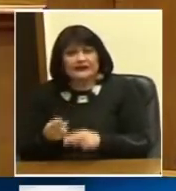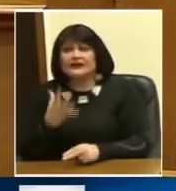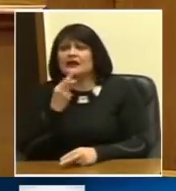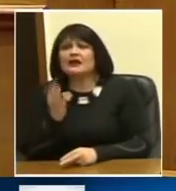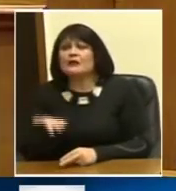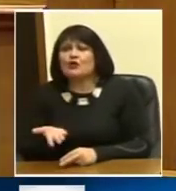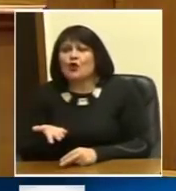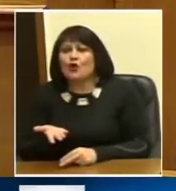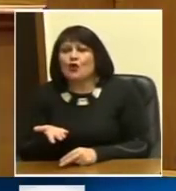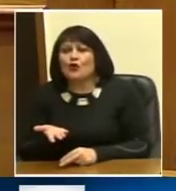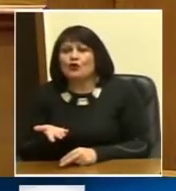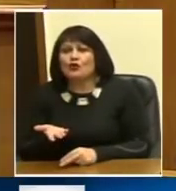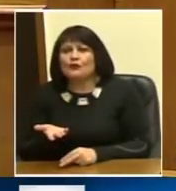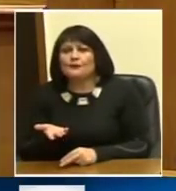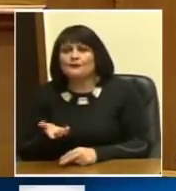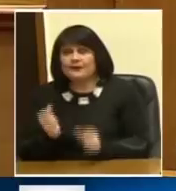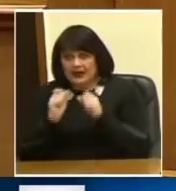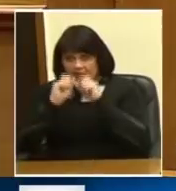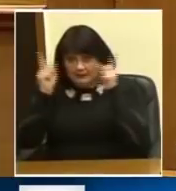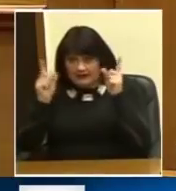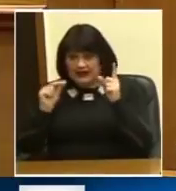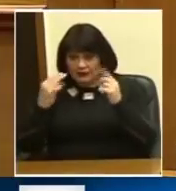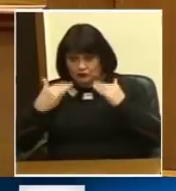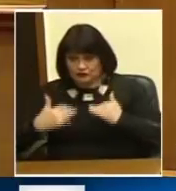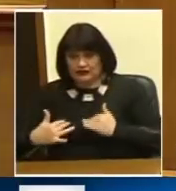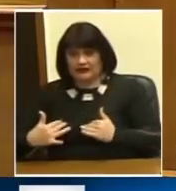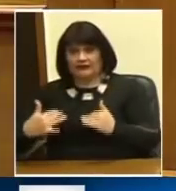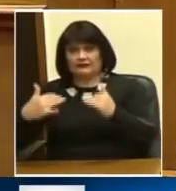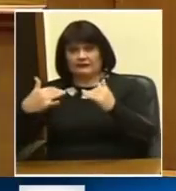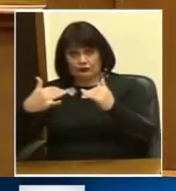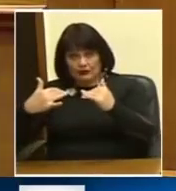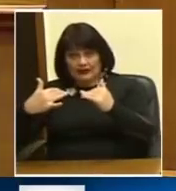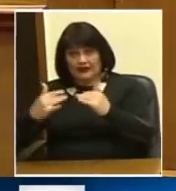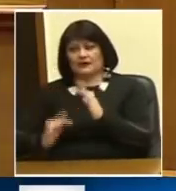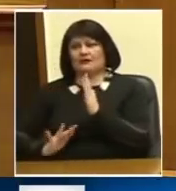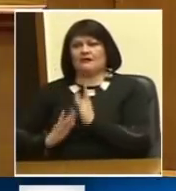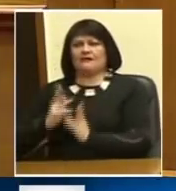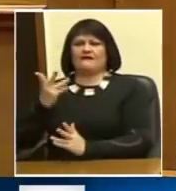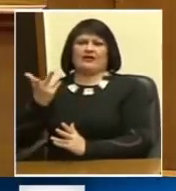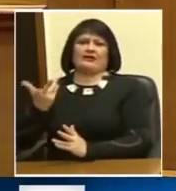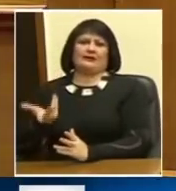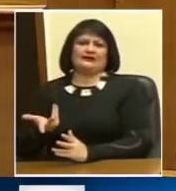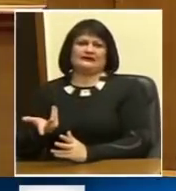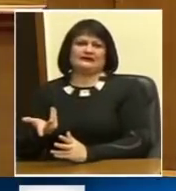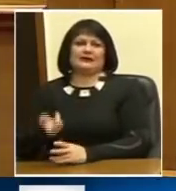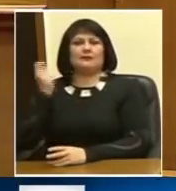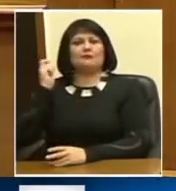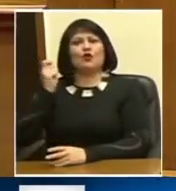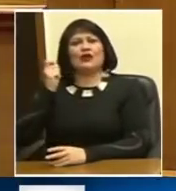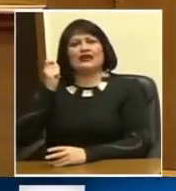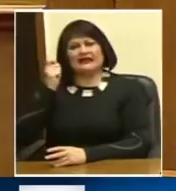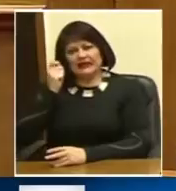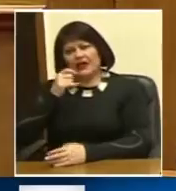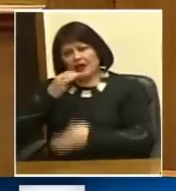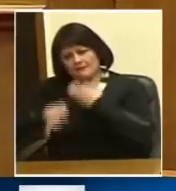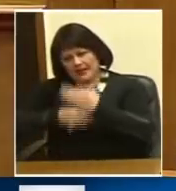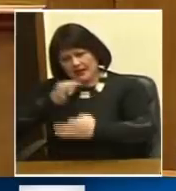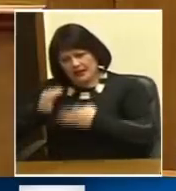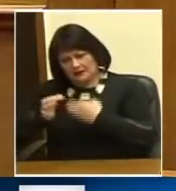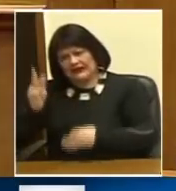γεγονός ότι η Βουλή επιτέλους αναβαθμίζεται. Γιατί καταθέτει πολιτικά επιχειρήματα, τα ακούει η κοινωνία,